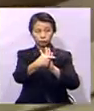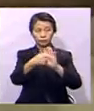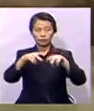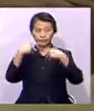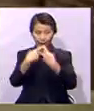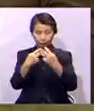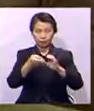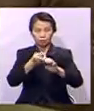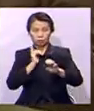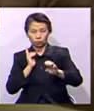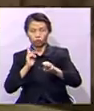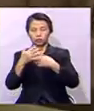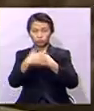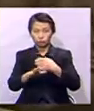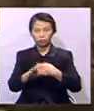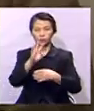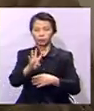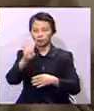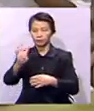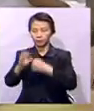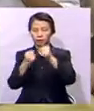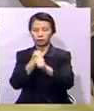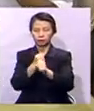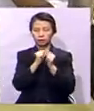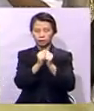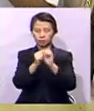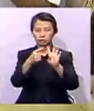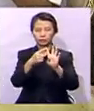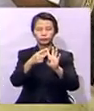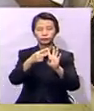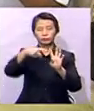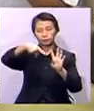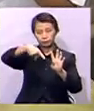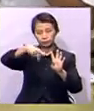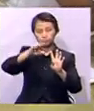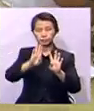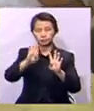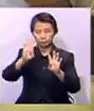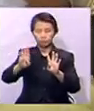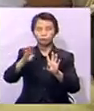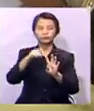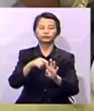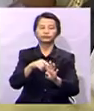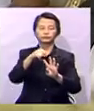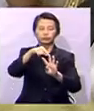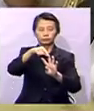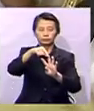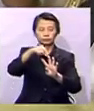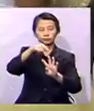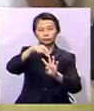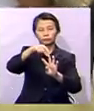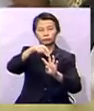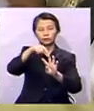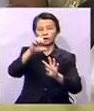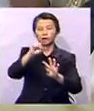Empat parti yang keluar BN selepas 44 tahun bersama ialah Parti Pesaka Bumi Putera Bersatu PBB, Parti Rakyat Bersatu